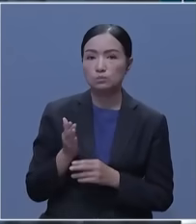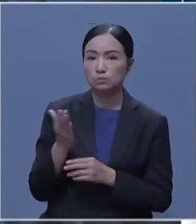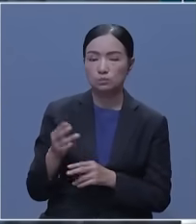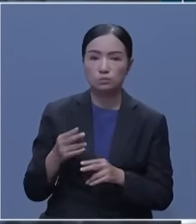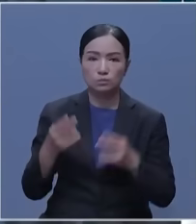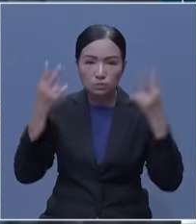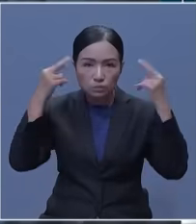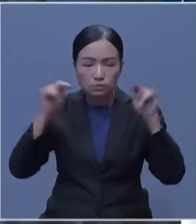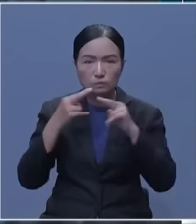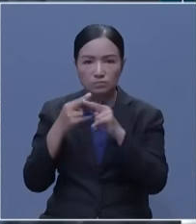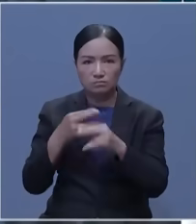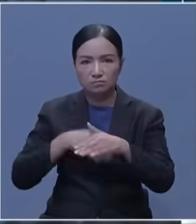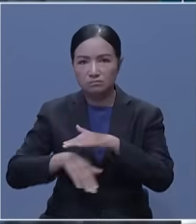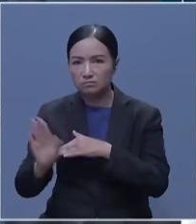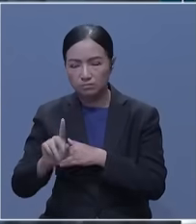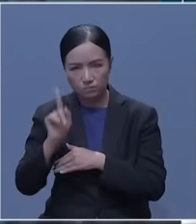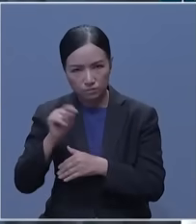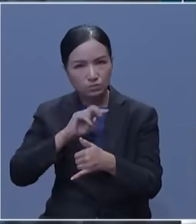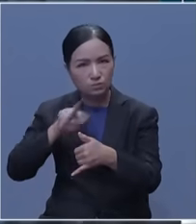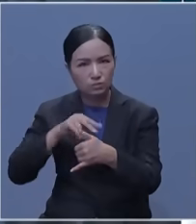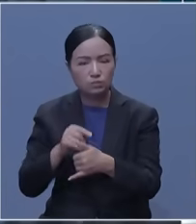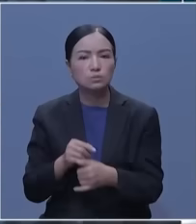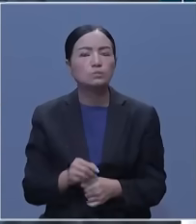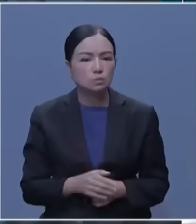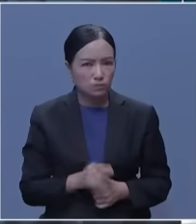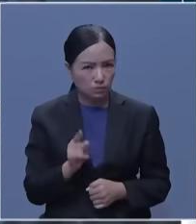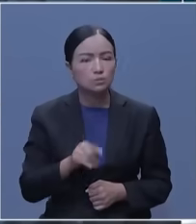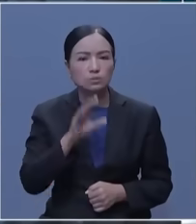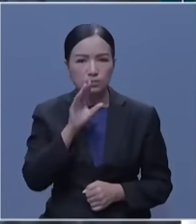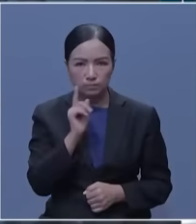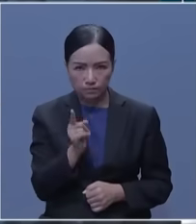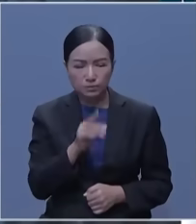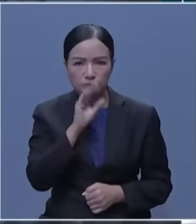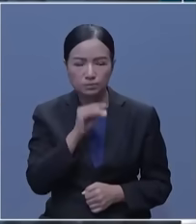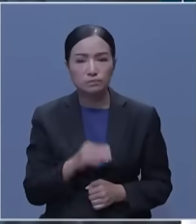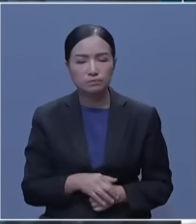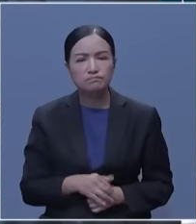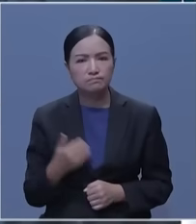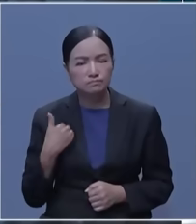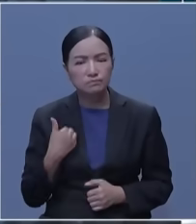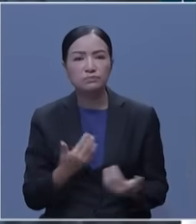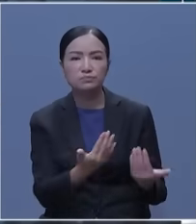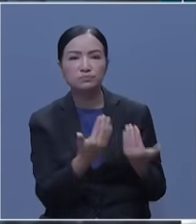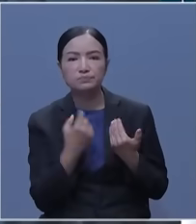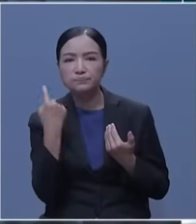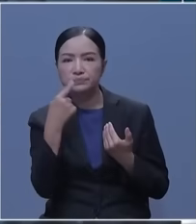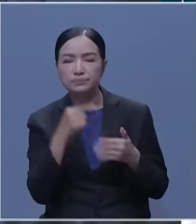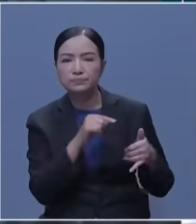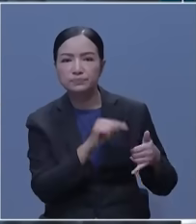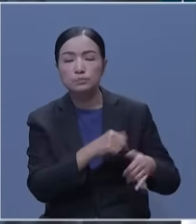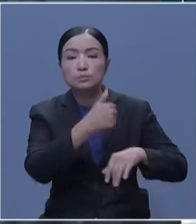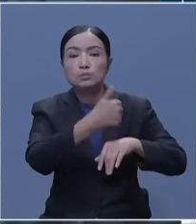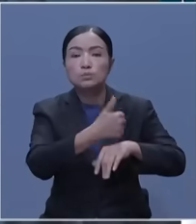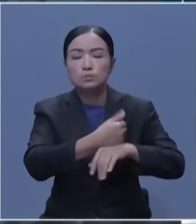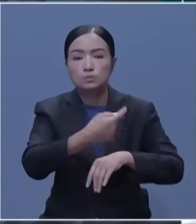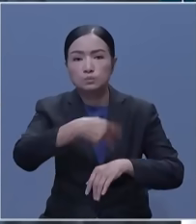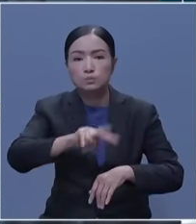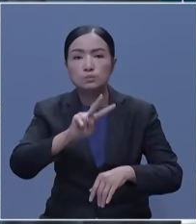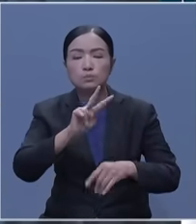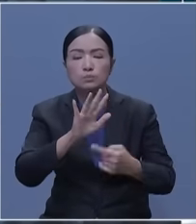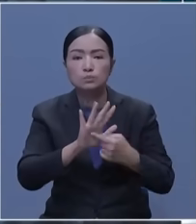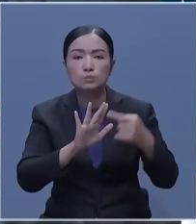หนีการตรวจสอบแล้วก็ขอให้เอาความจริงมาพูดว่าตกลงฝากใครบ้างผู้กำกับคนไหนได้ตั๋ว